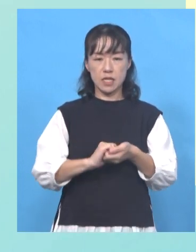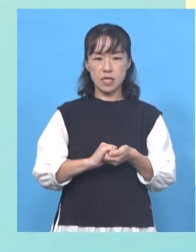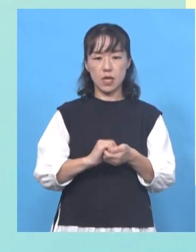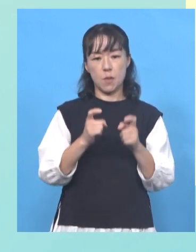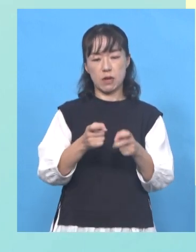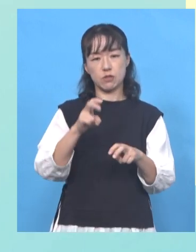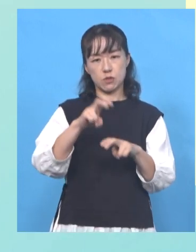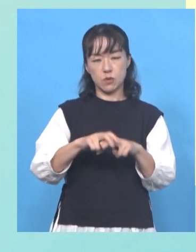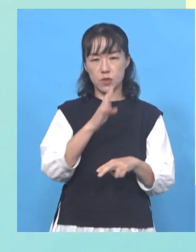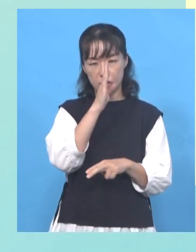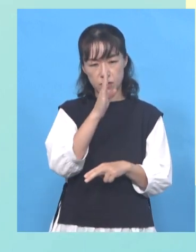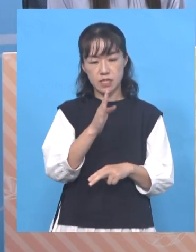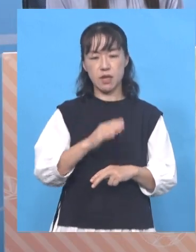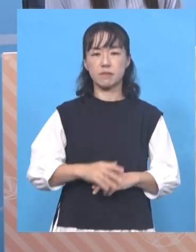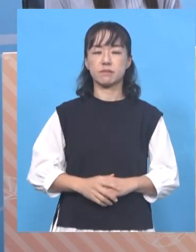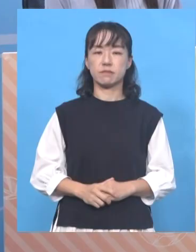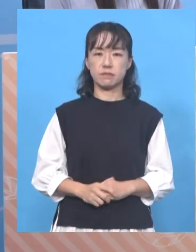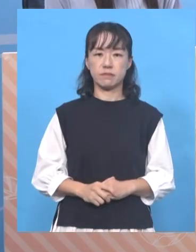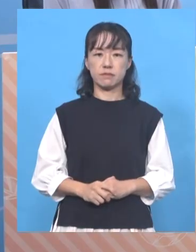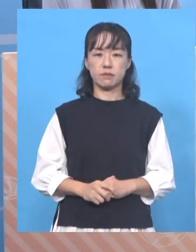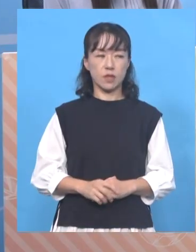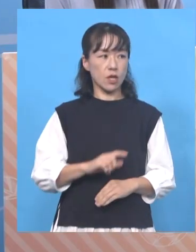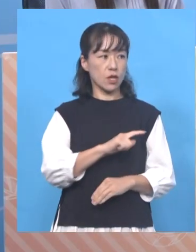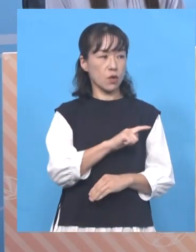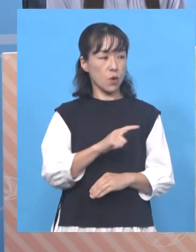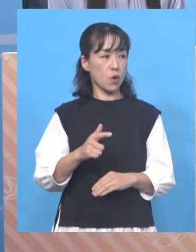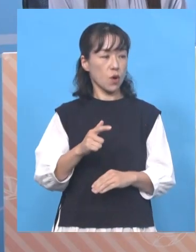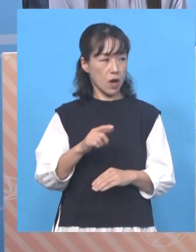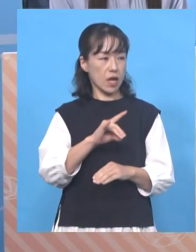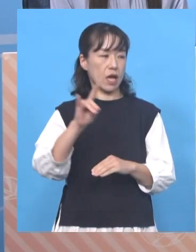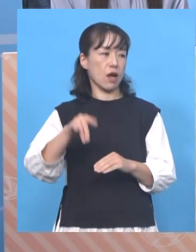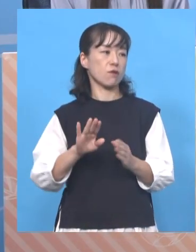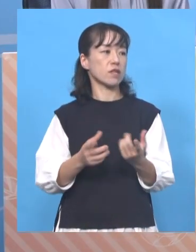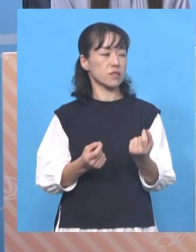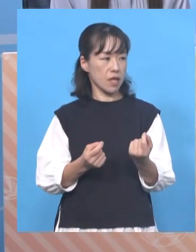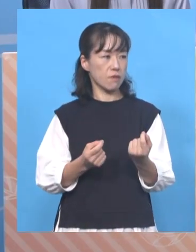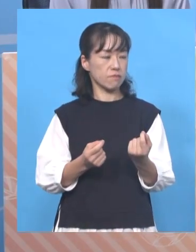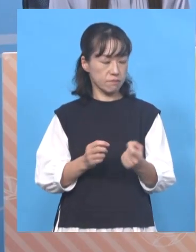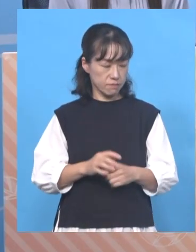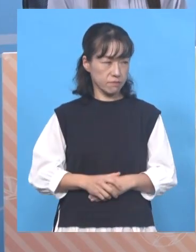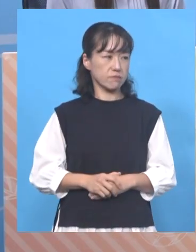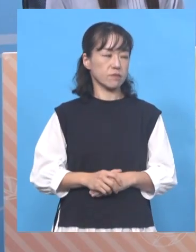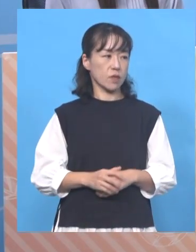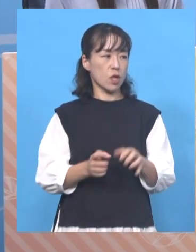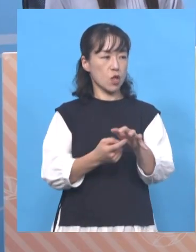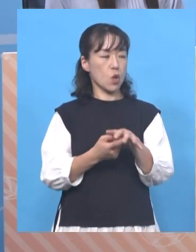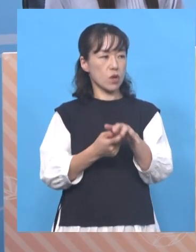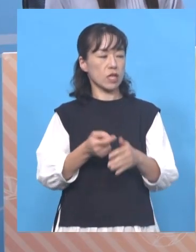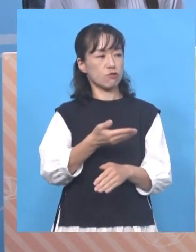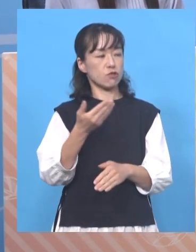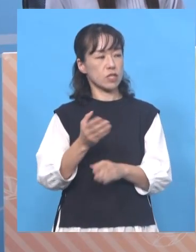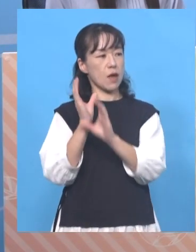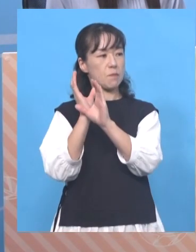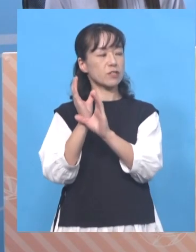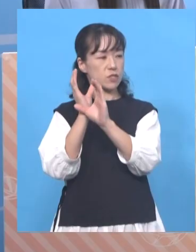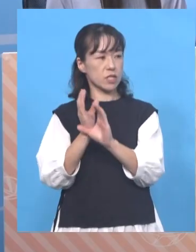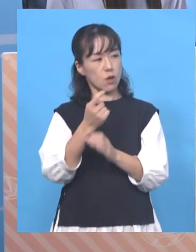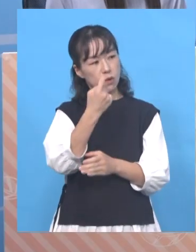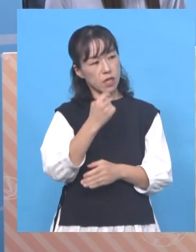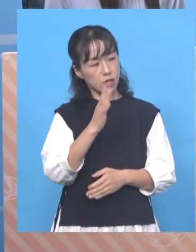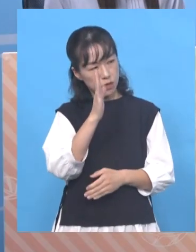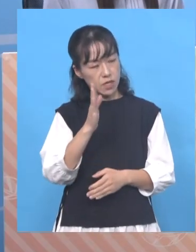用してお越しください。 はい、こちらも盛りだくさんですね。はい、続いて4日に開催される農林水産祭りについても